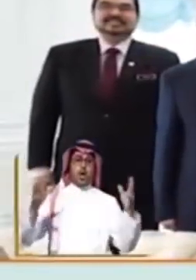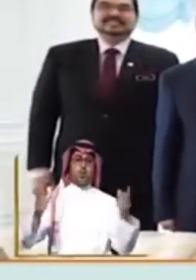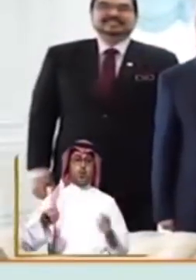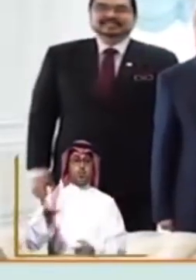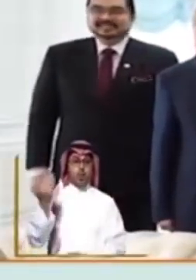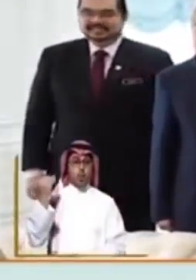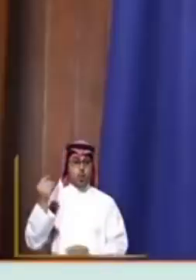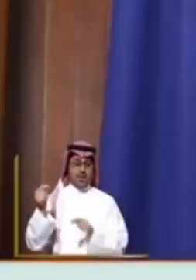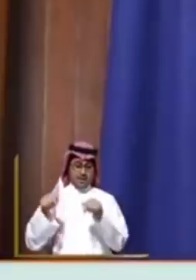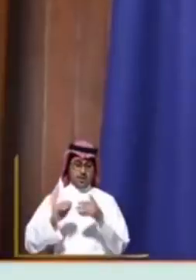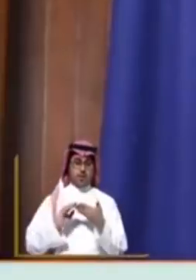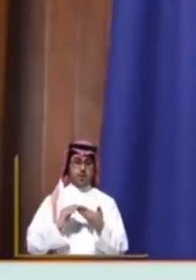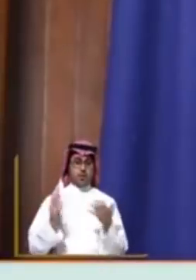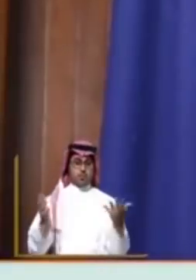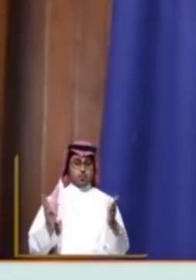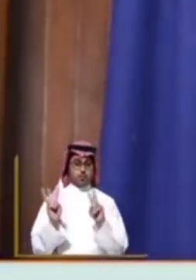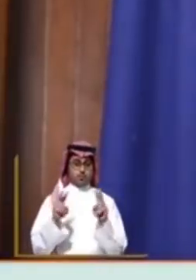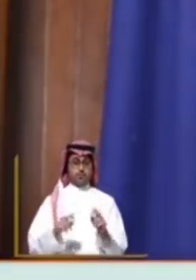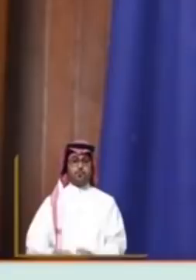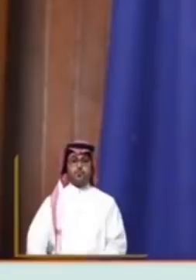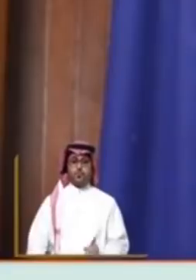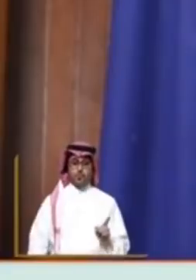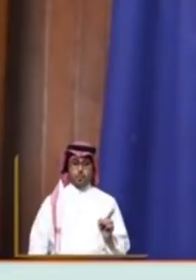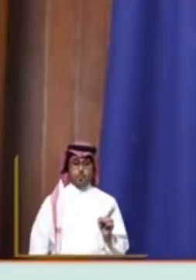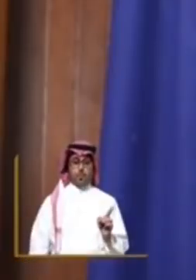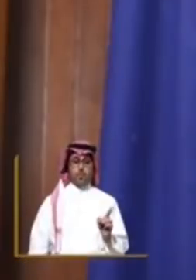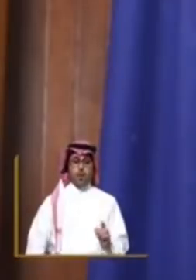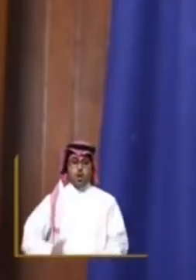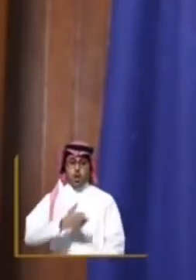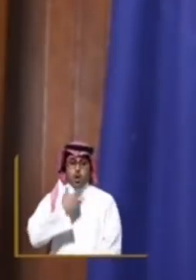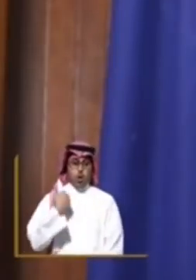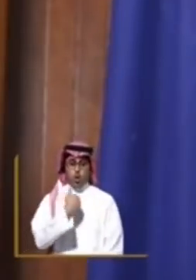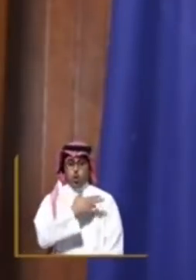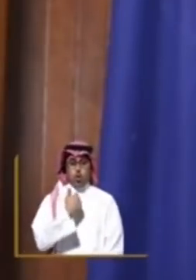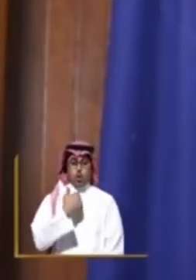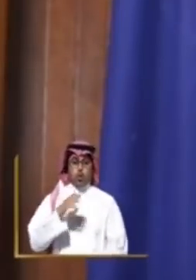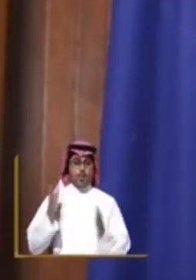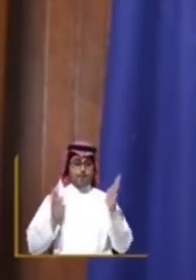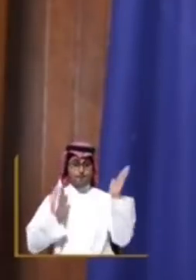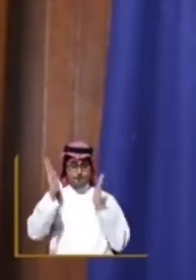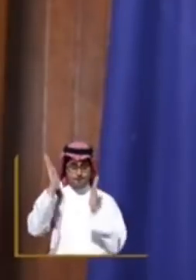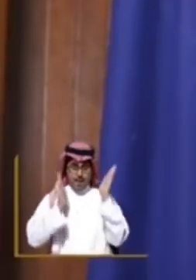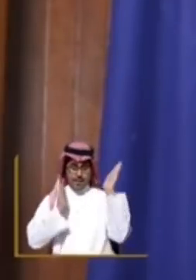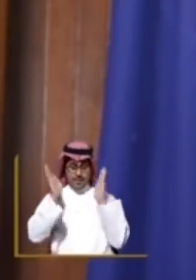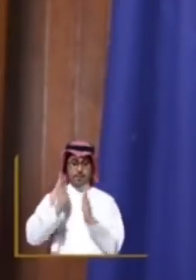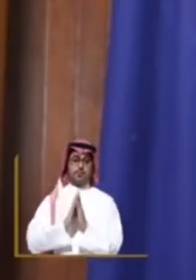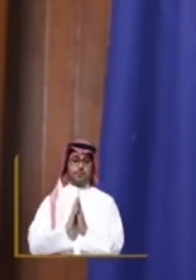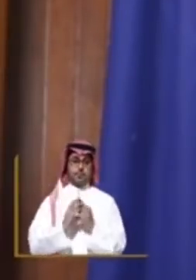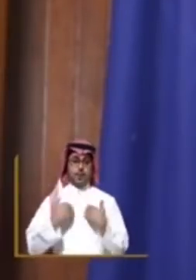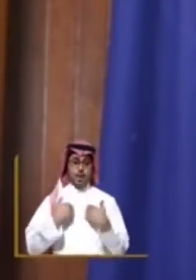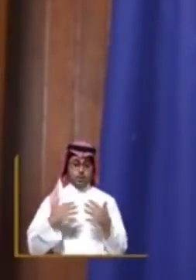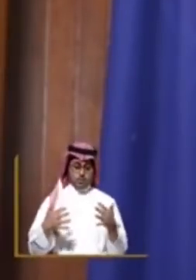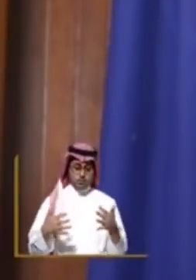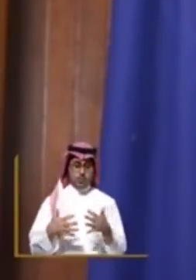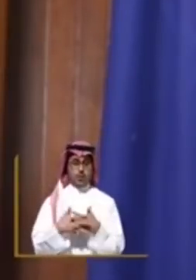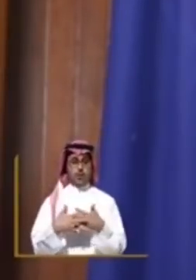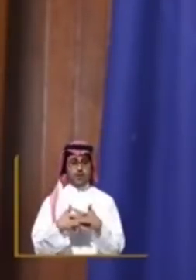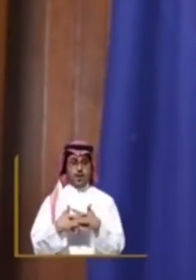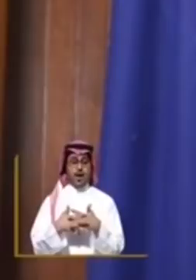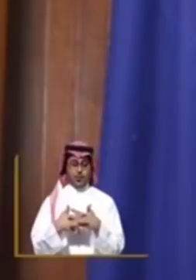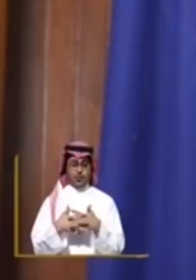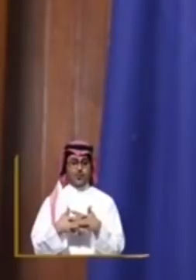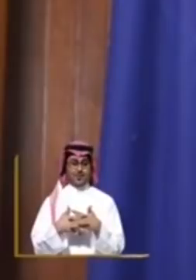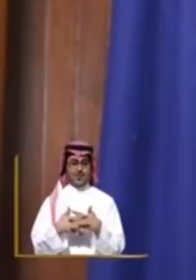الأزمة. بناء على طلب من الحكومة الماليزية وفي إطار الجهود المشتركة بين المملكة العربية السعودية